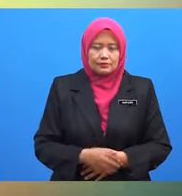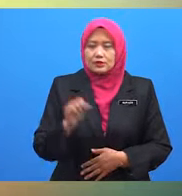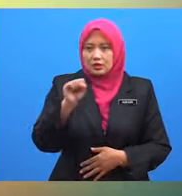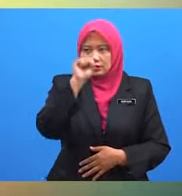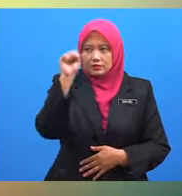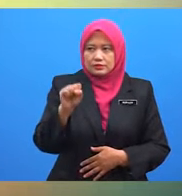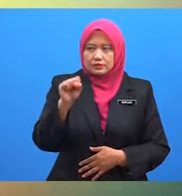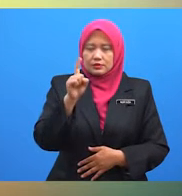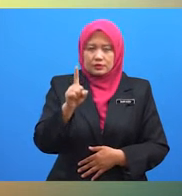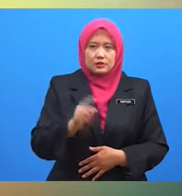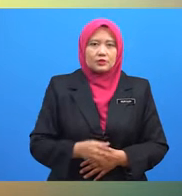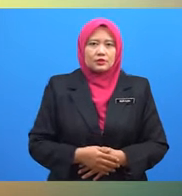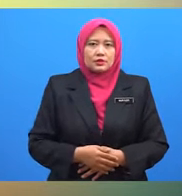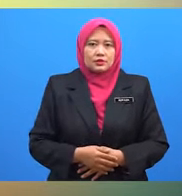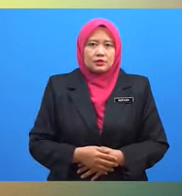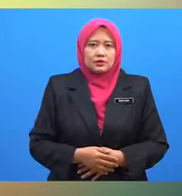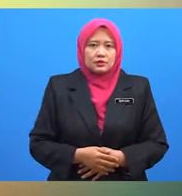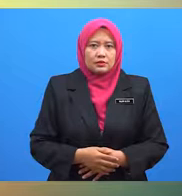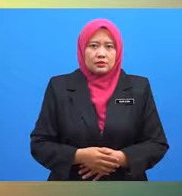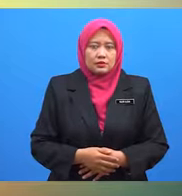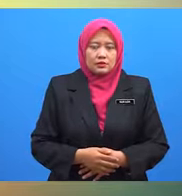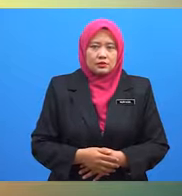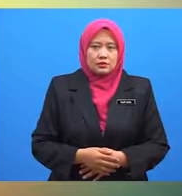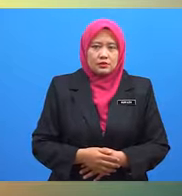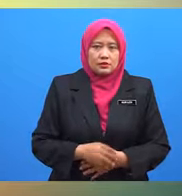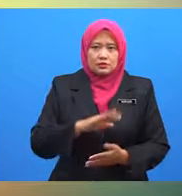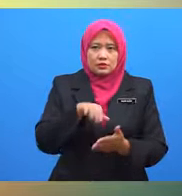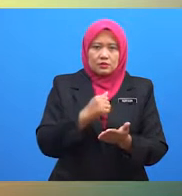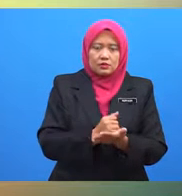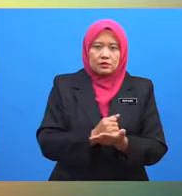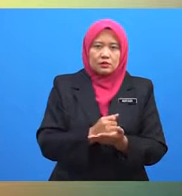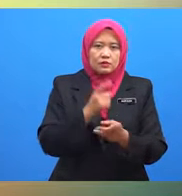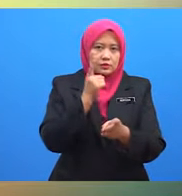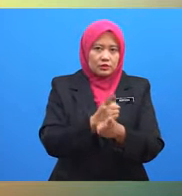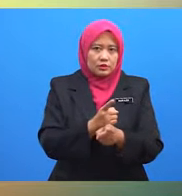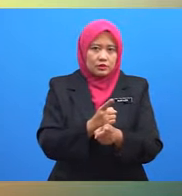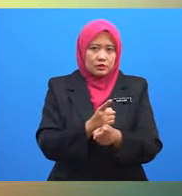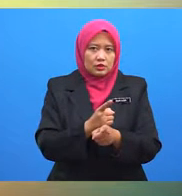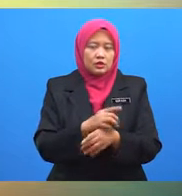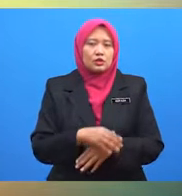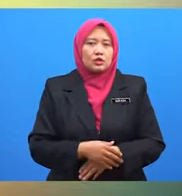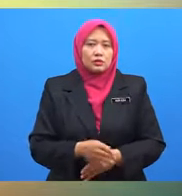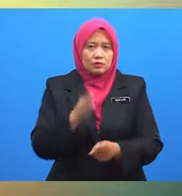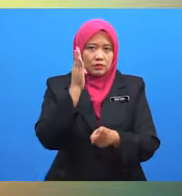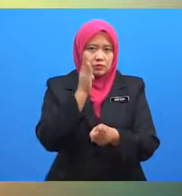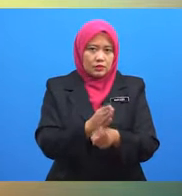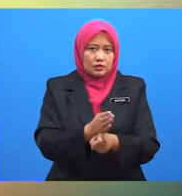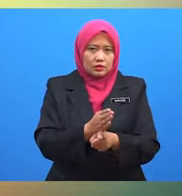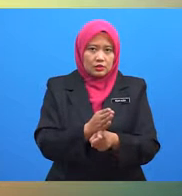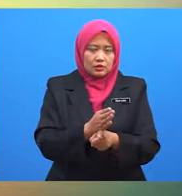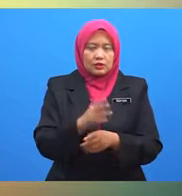Soalan pertama, pernyataan di bawah adalah benar tentang konsep dan zaman bahasa Melayu